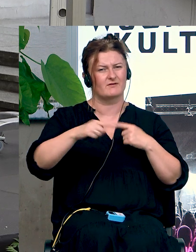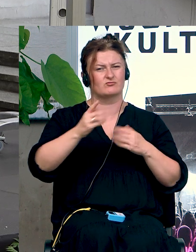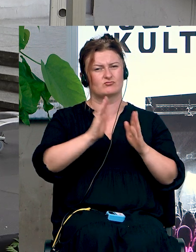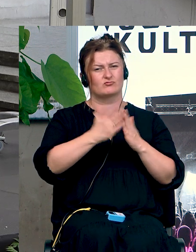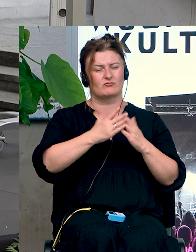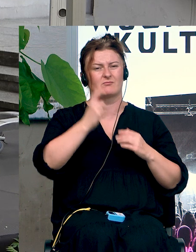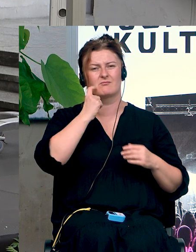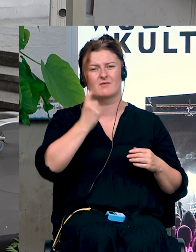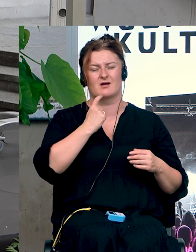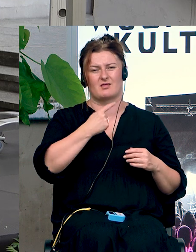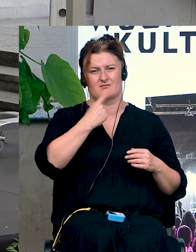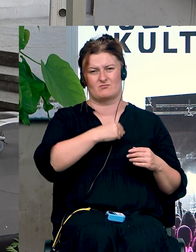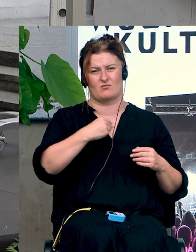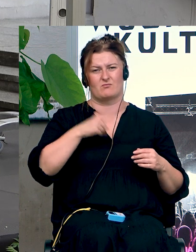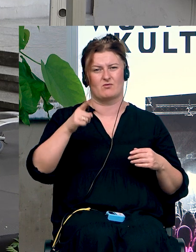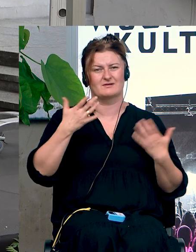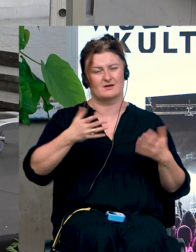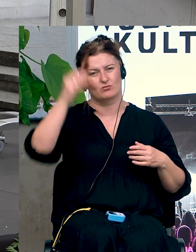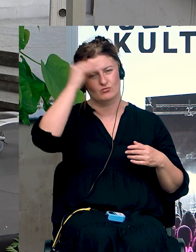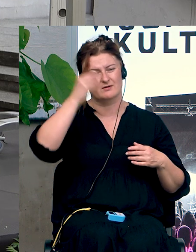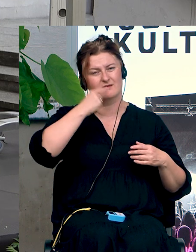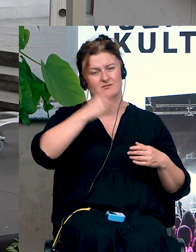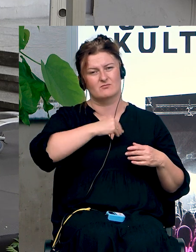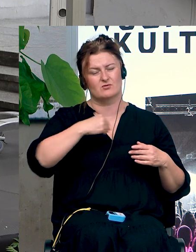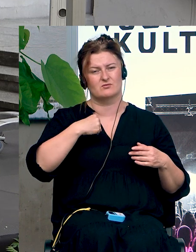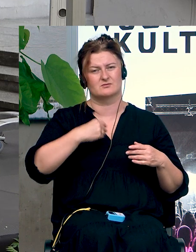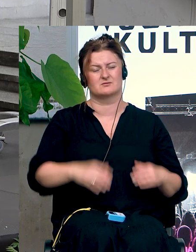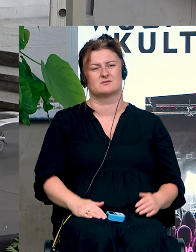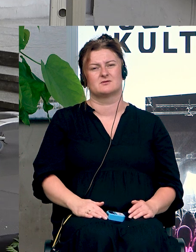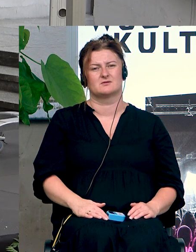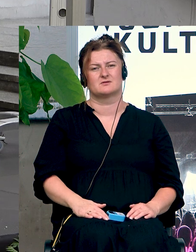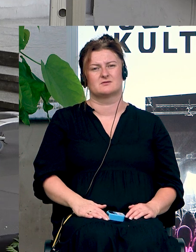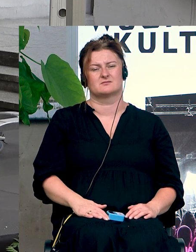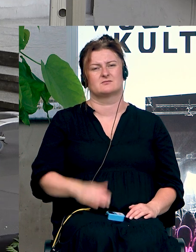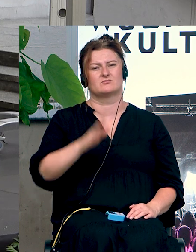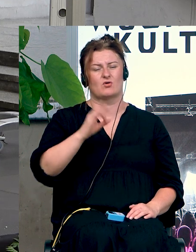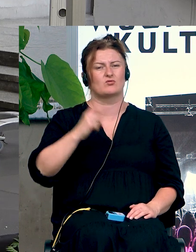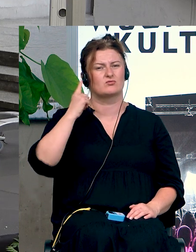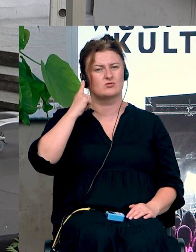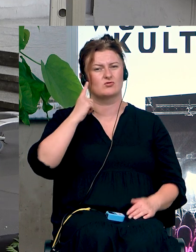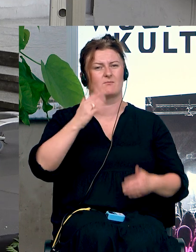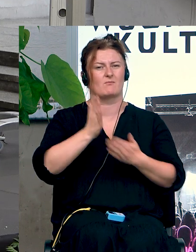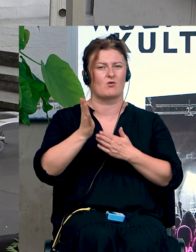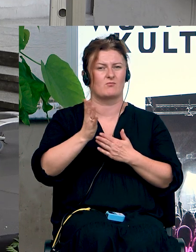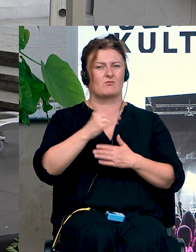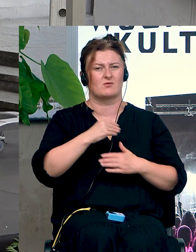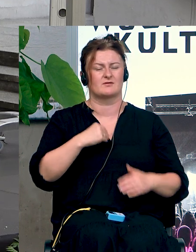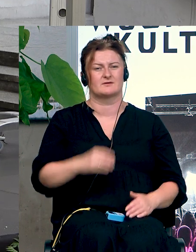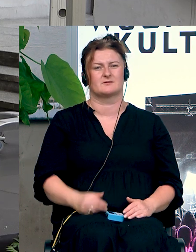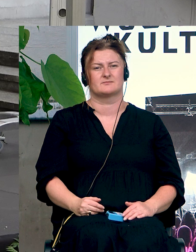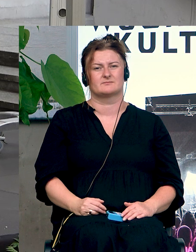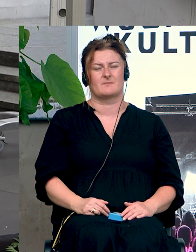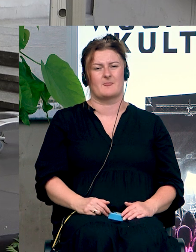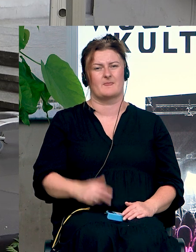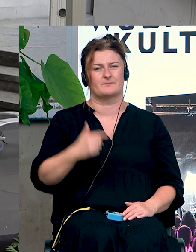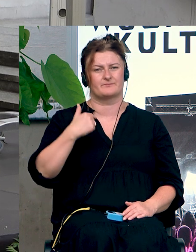po polsku, bo one chcą się uczyć polskiego, bo słyszą, że pomoc idzie z Polski i tak dalej. I